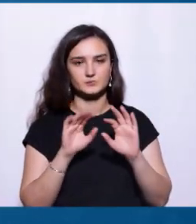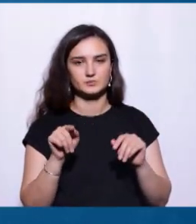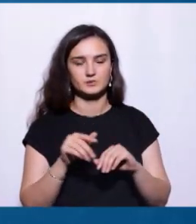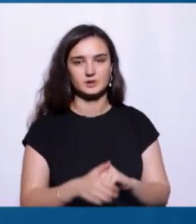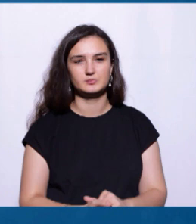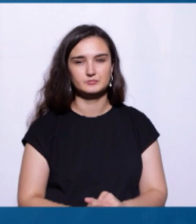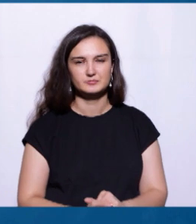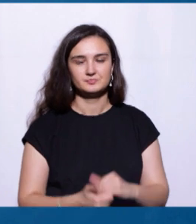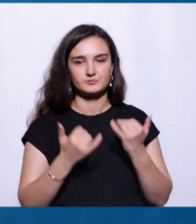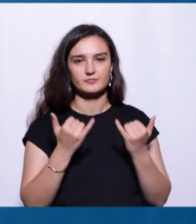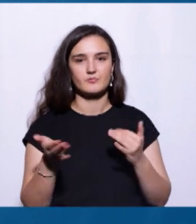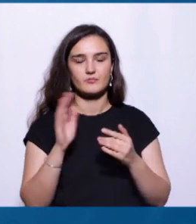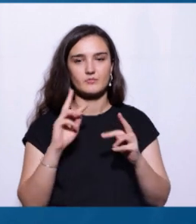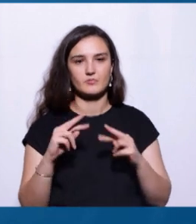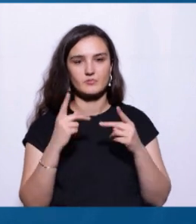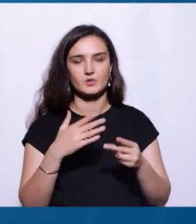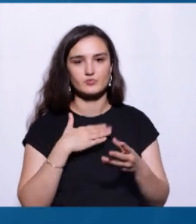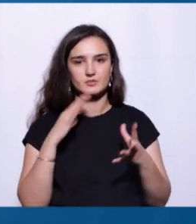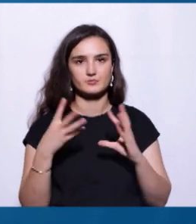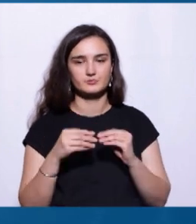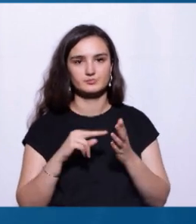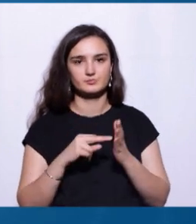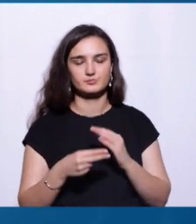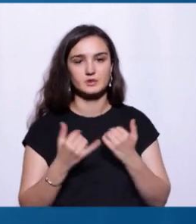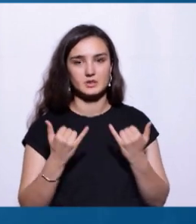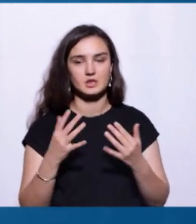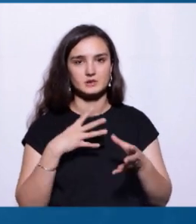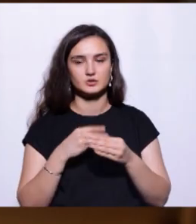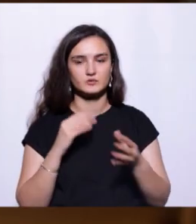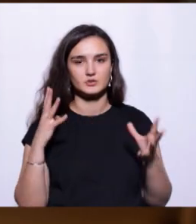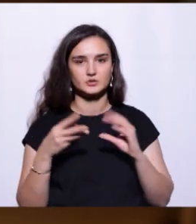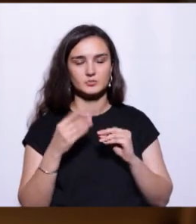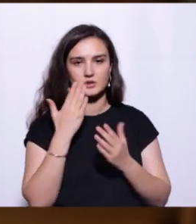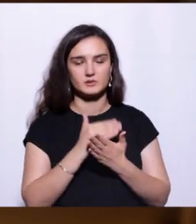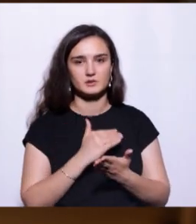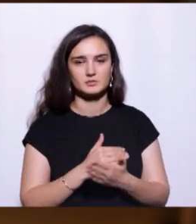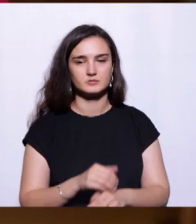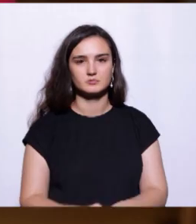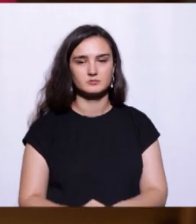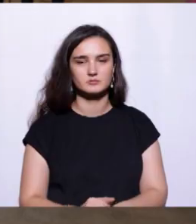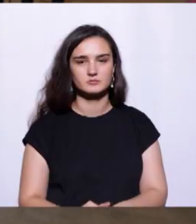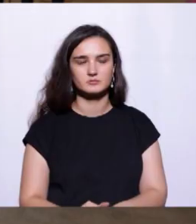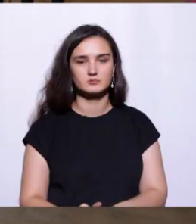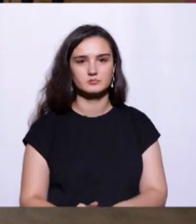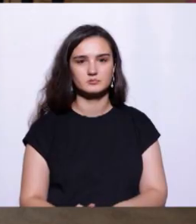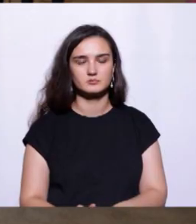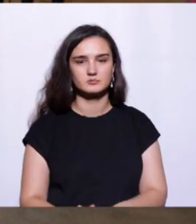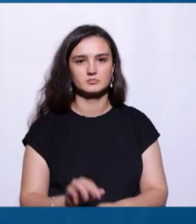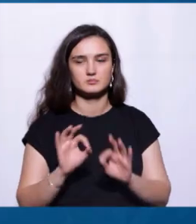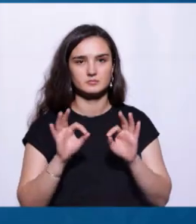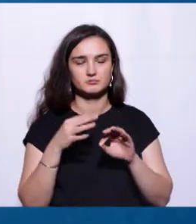talking. Now, let's move on to our summary. ახლა კი ერთად შევაჯამოთ გაკვეთილი. So, we have talked